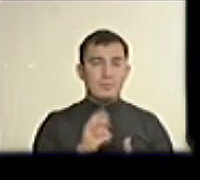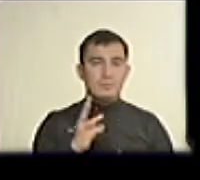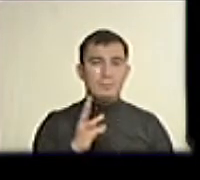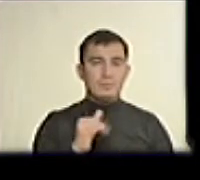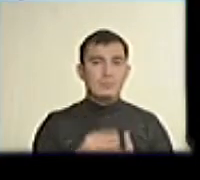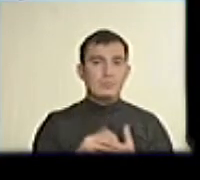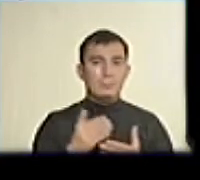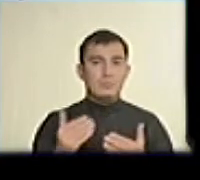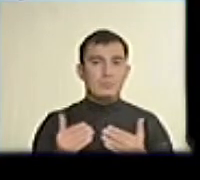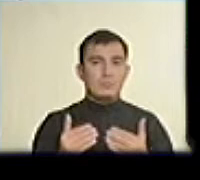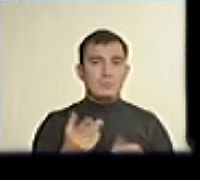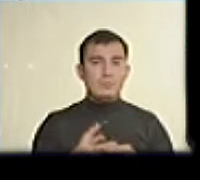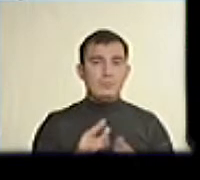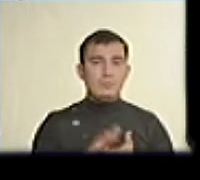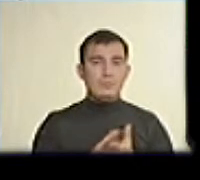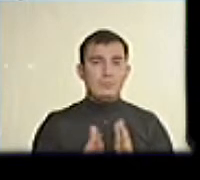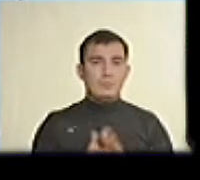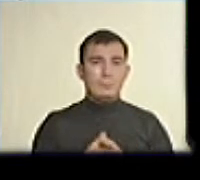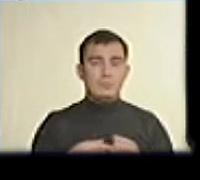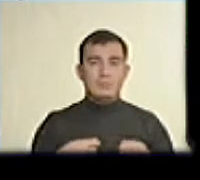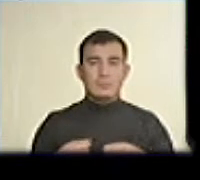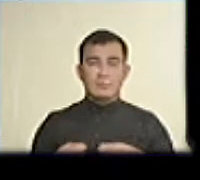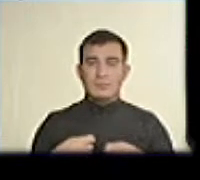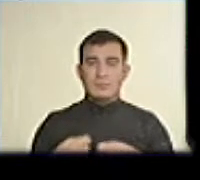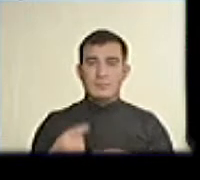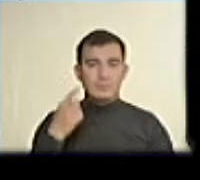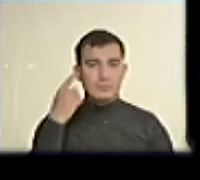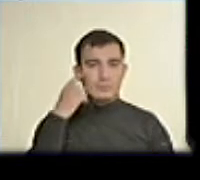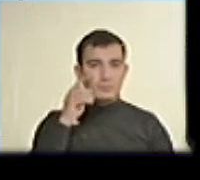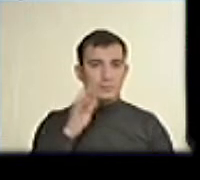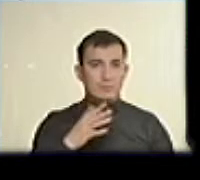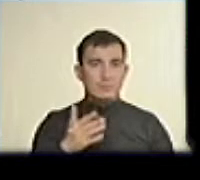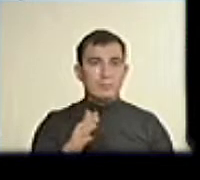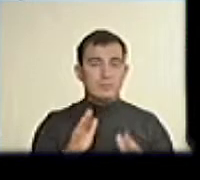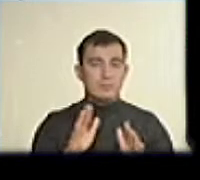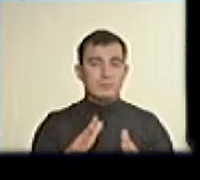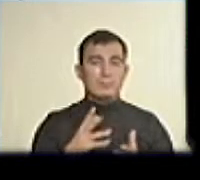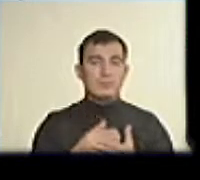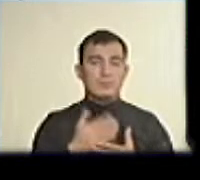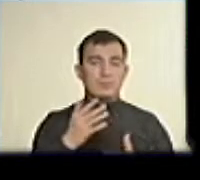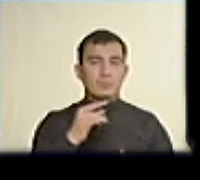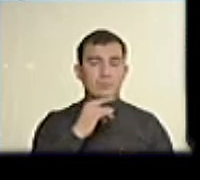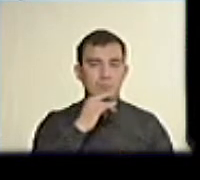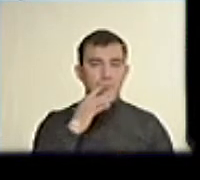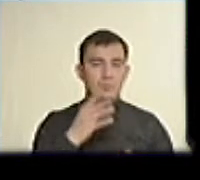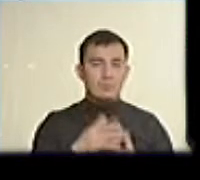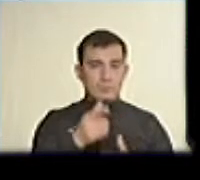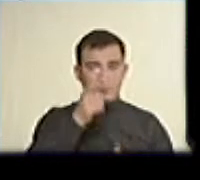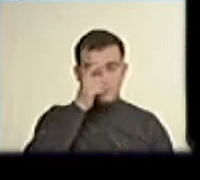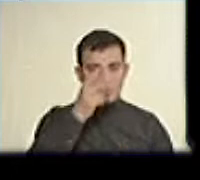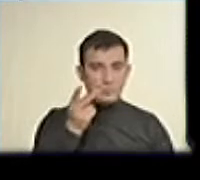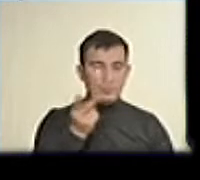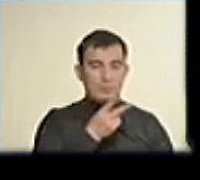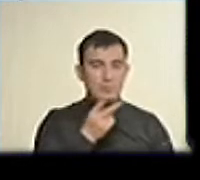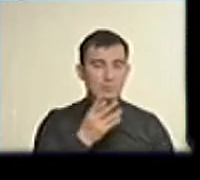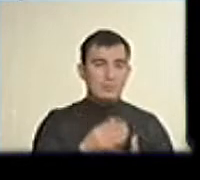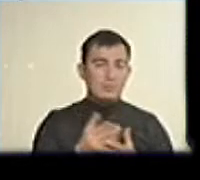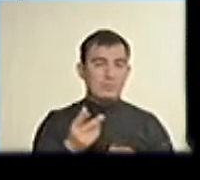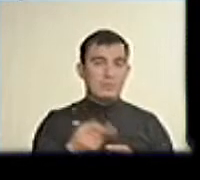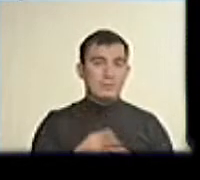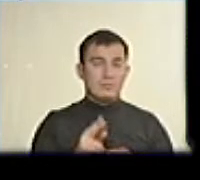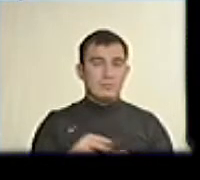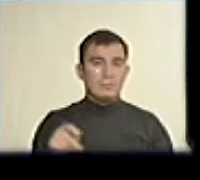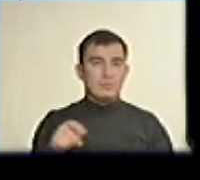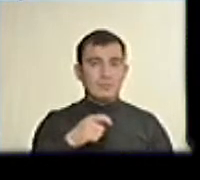Rossiyadan bu haqda kelishuv imzolashga harakat qiladi. Lekin afsuski, bu paytda Rossiya Turkiya bilan bo'layotgan urushlari sababli ham